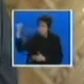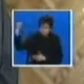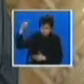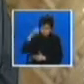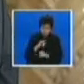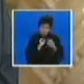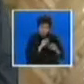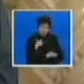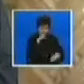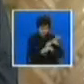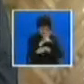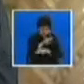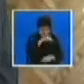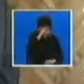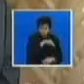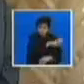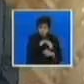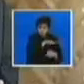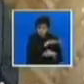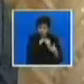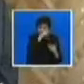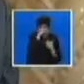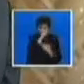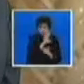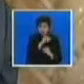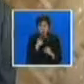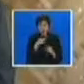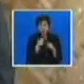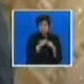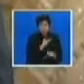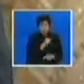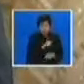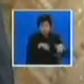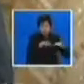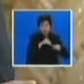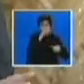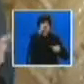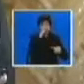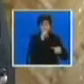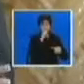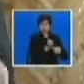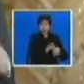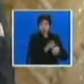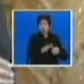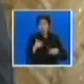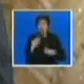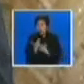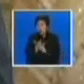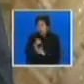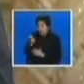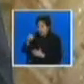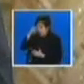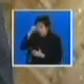ได้บังคับนะฮะแล้วถือว่าในหลักสูตรปกติเนี่ยก็มีสอนภาษาอังกฤษอยู่แล้วอย่างนี้เนี่ยถ้าอย่างนี้เนี่ยจะเก็บสำหรับคนที่ไปเรียน